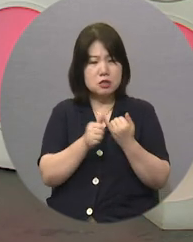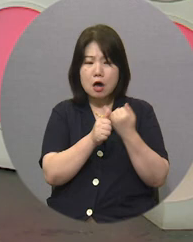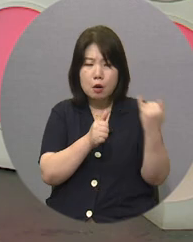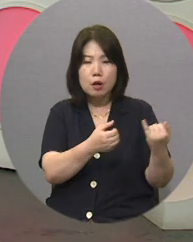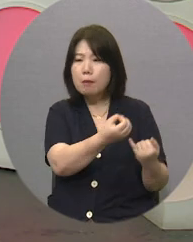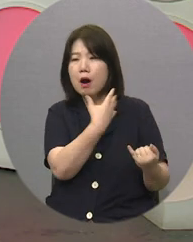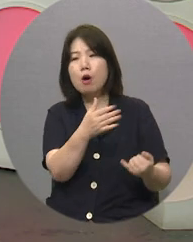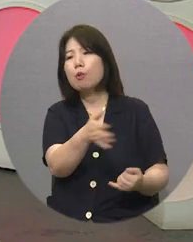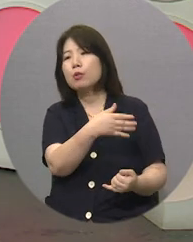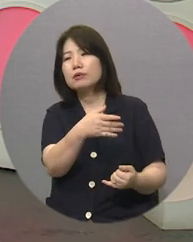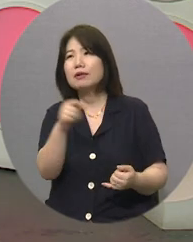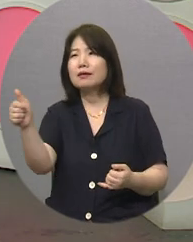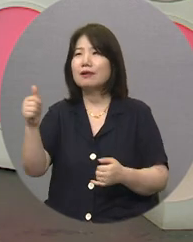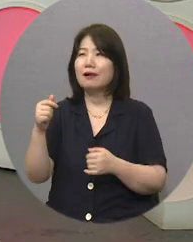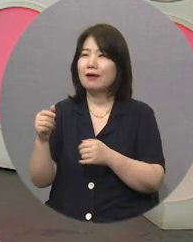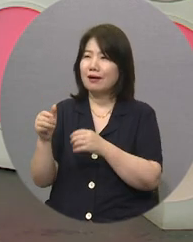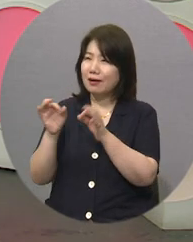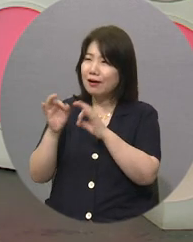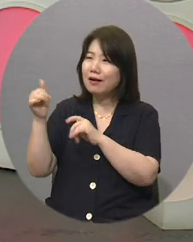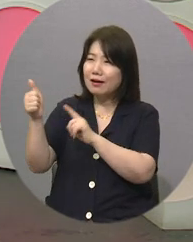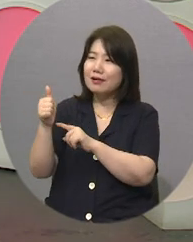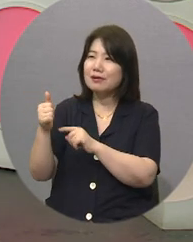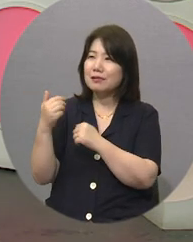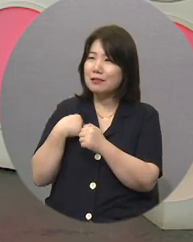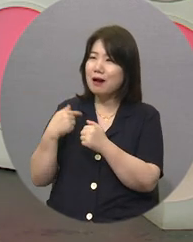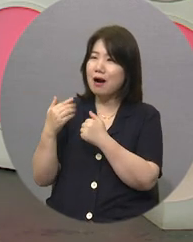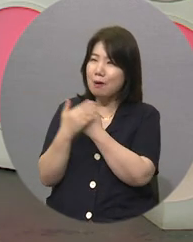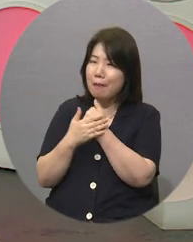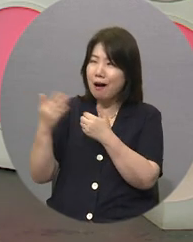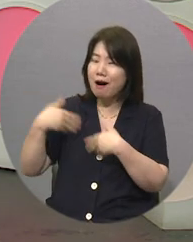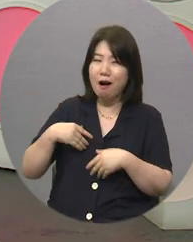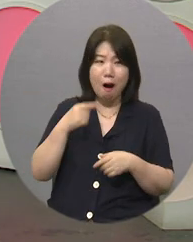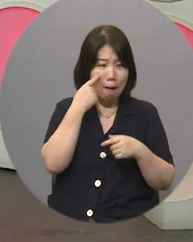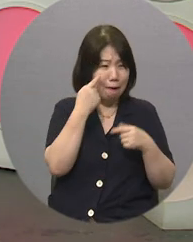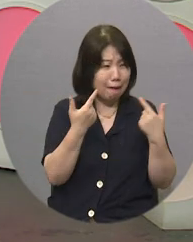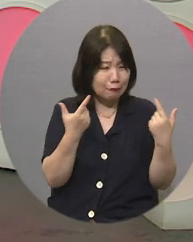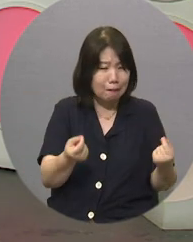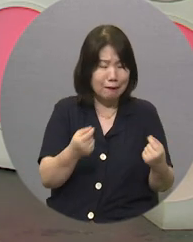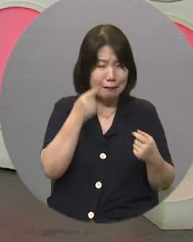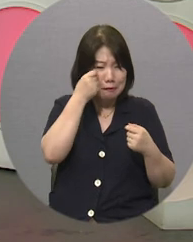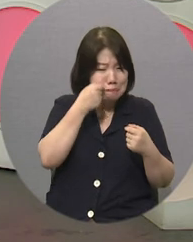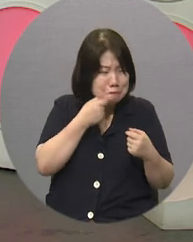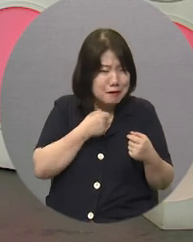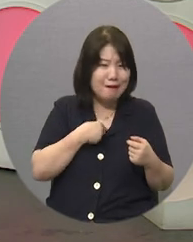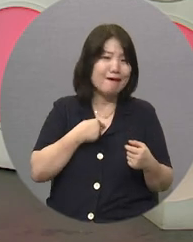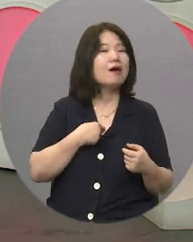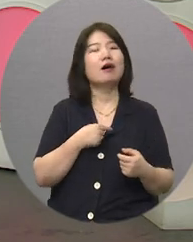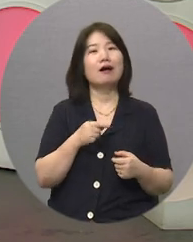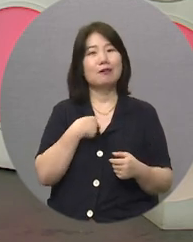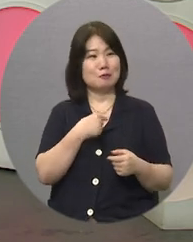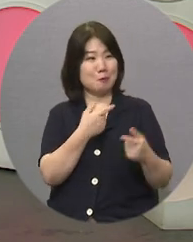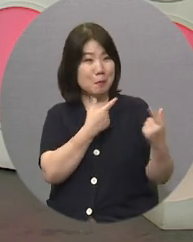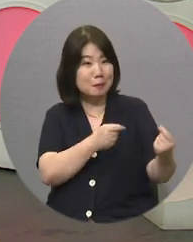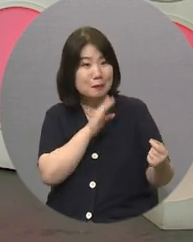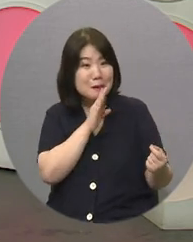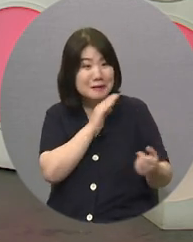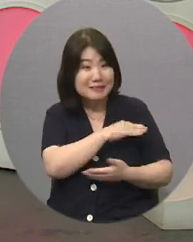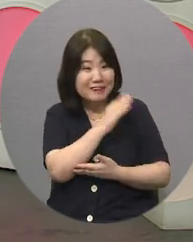남편에게서조차 듣지 못한 말이었기 때문입니다. 나도 눈물이 나네. 그러게, 나 정희 씨 사연 같아 이거